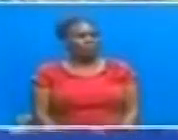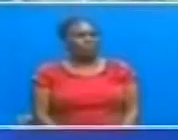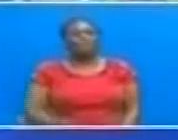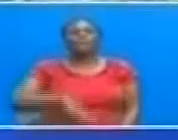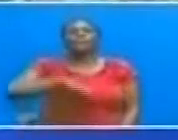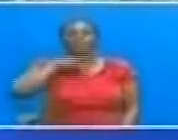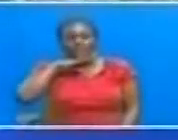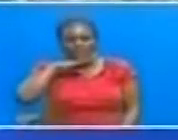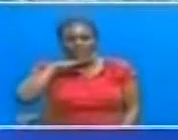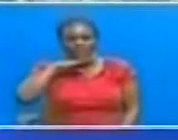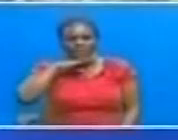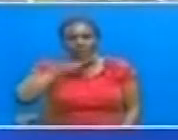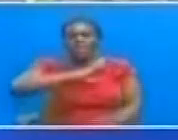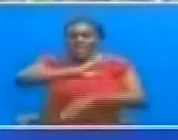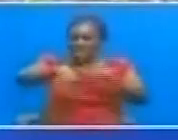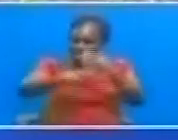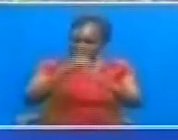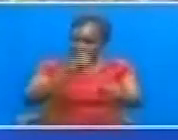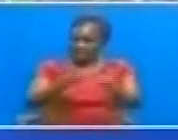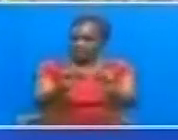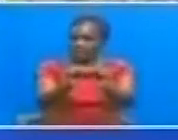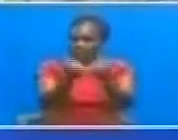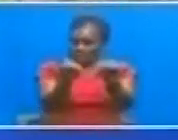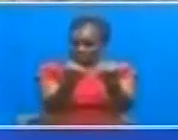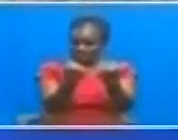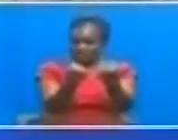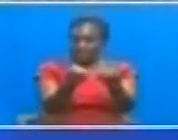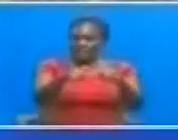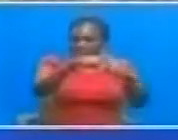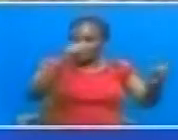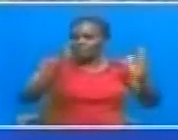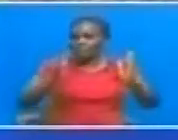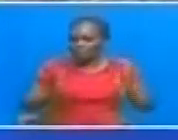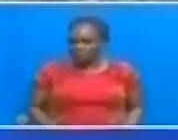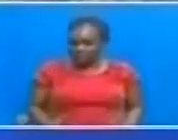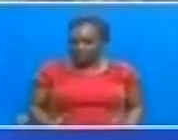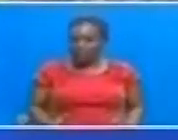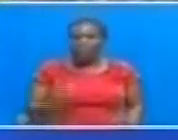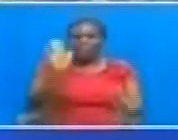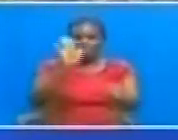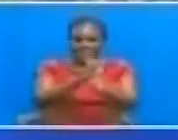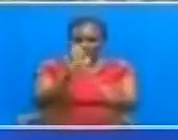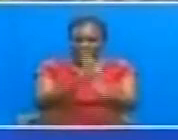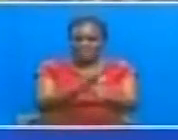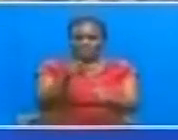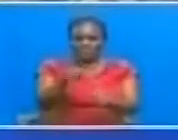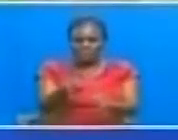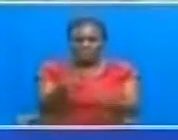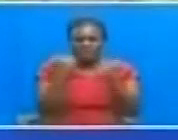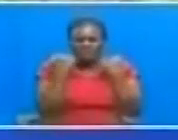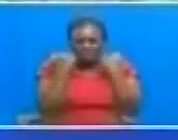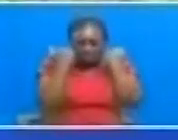Kifo, jinamizi ambalo kila linapojitokeza na kuponyoka na uhai wa binadamu huacha nyuma yake biwi kuu la